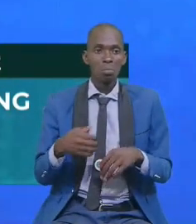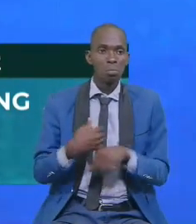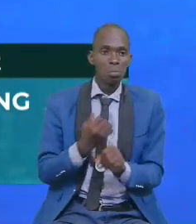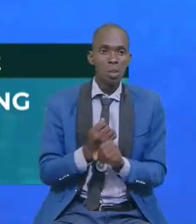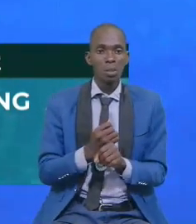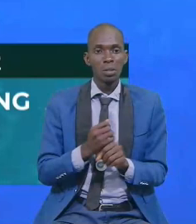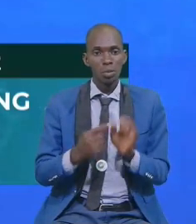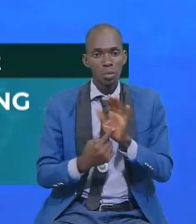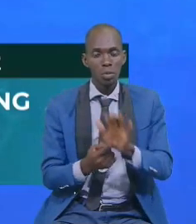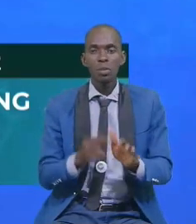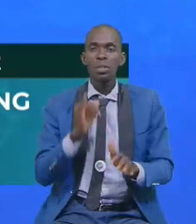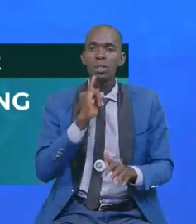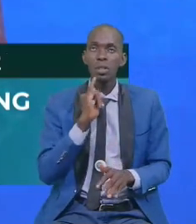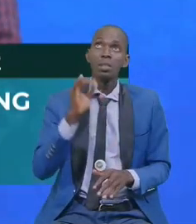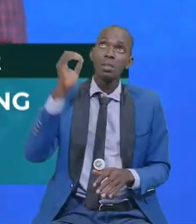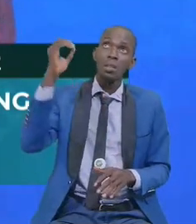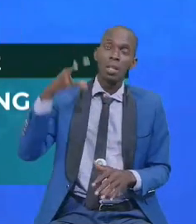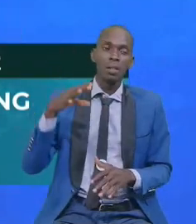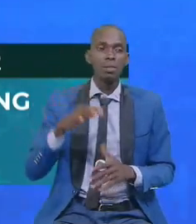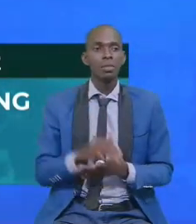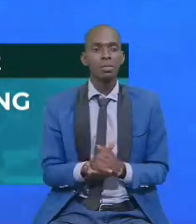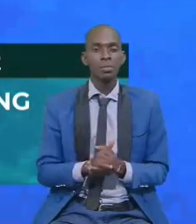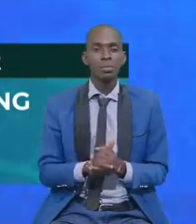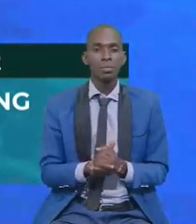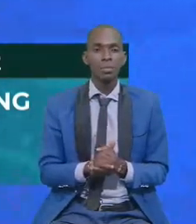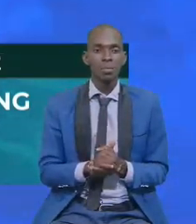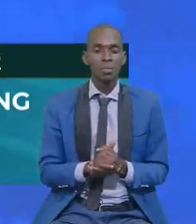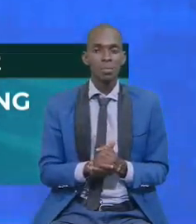Car tout ce qui est manifesté est lumière. Verset